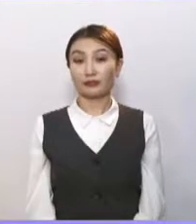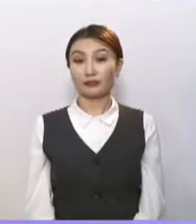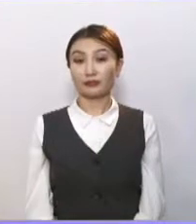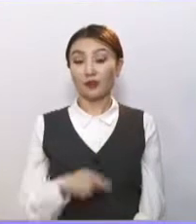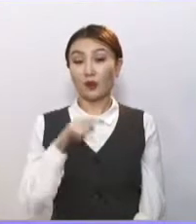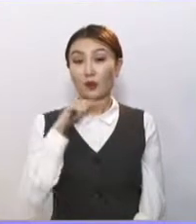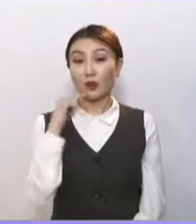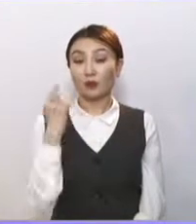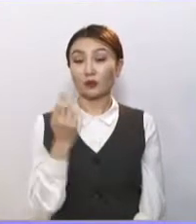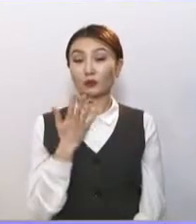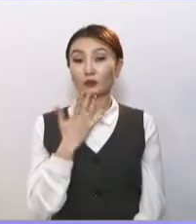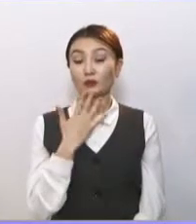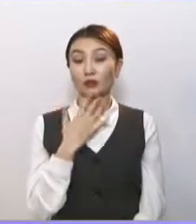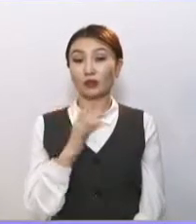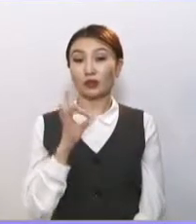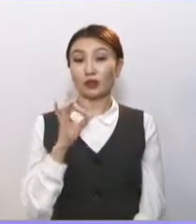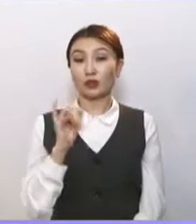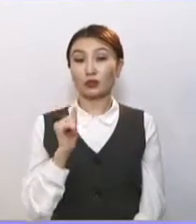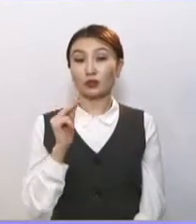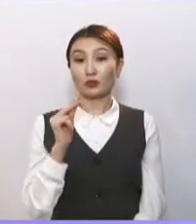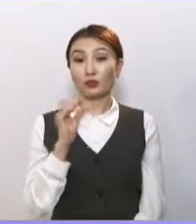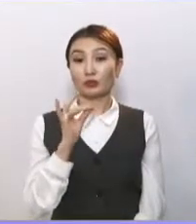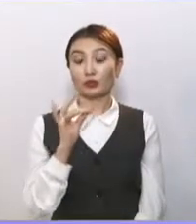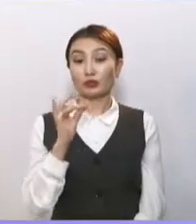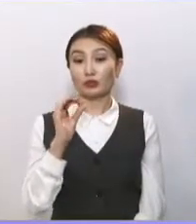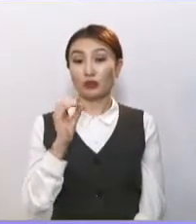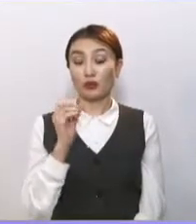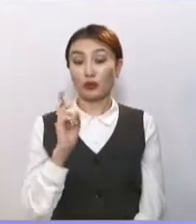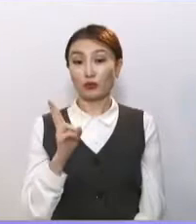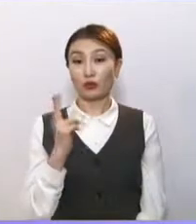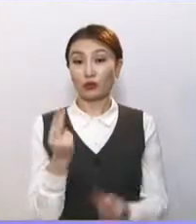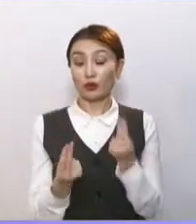Орус элинин ручеёк оюну.